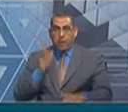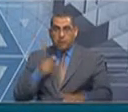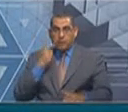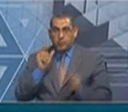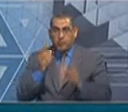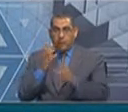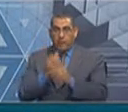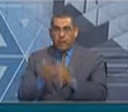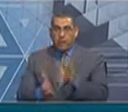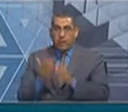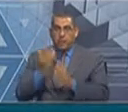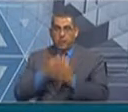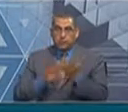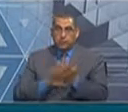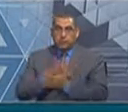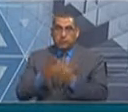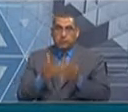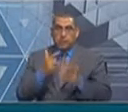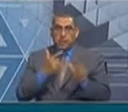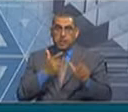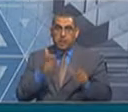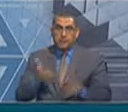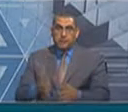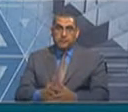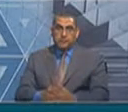تحفظا تجاه قضايا حمل السلاح.